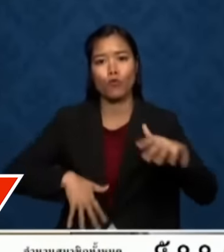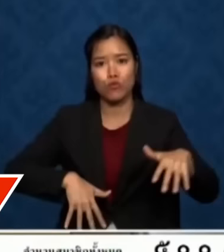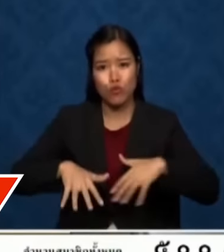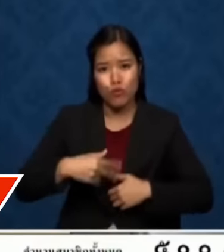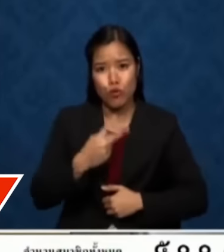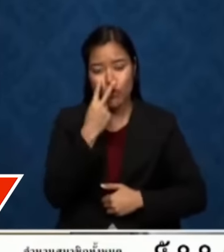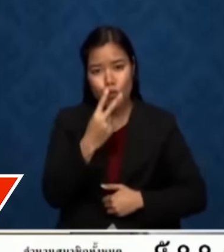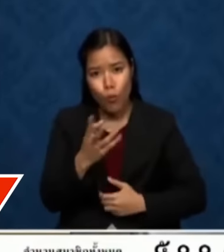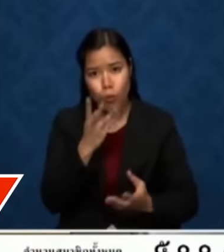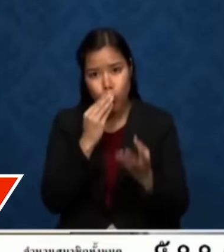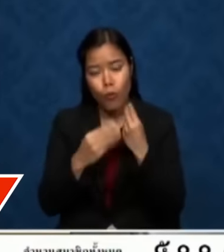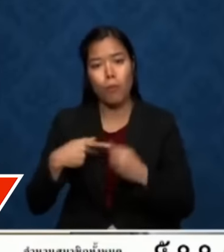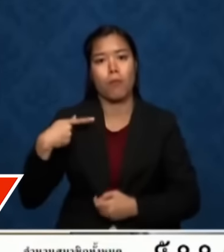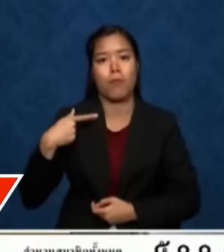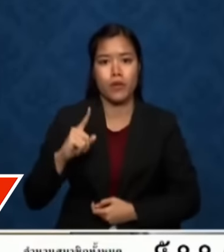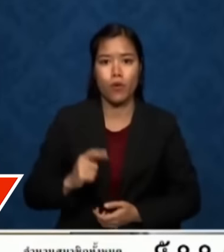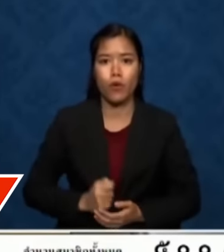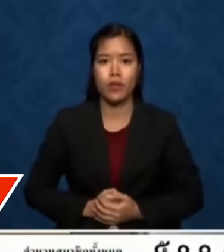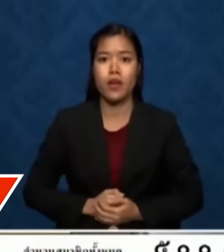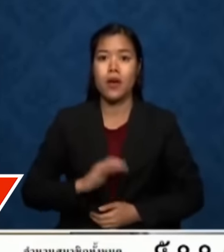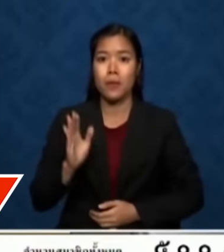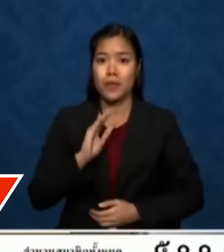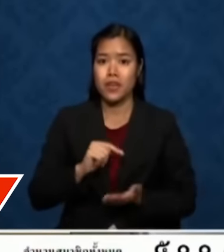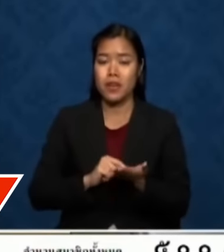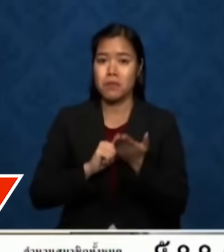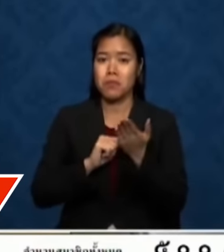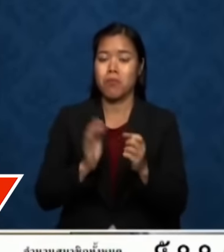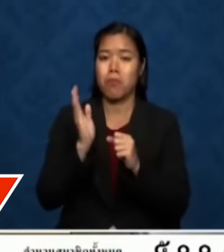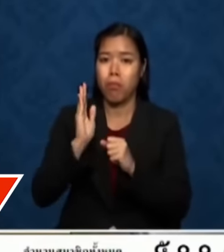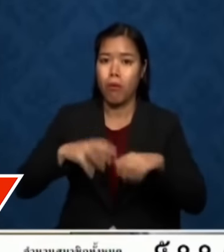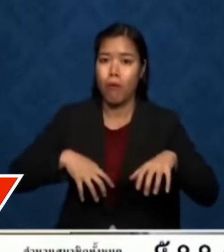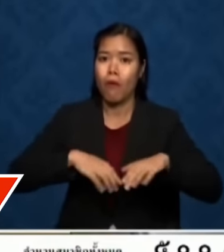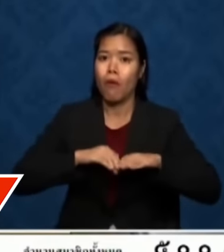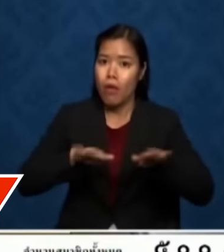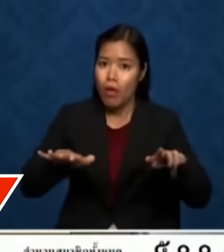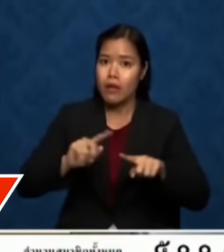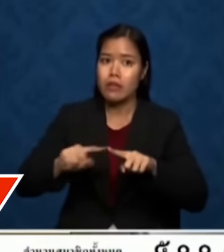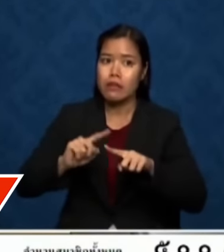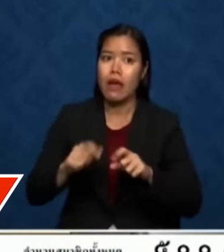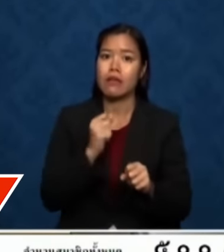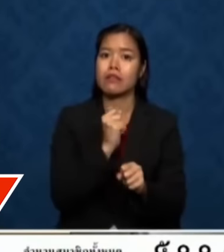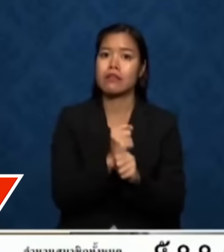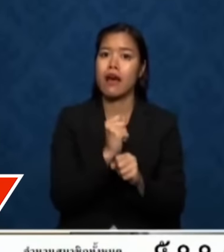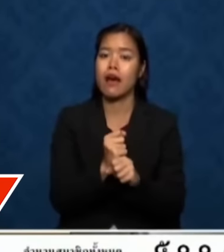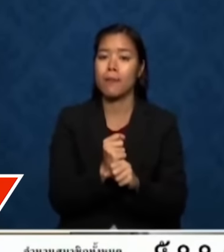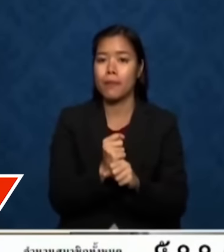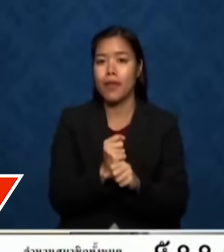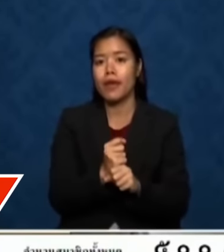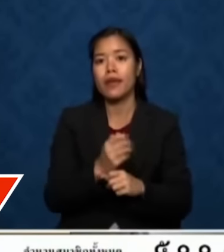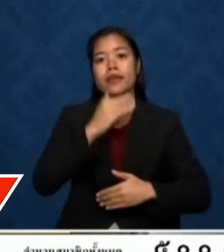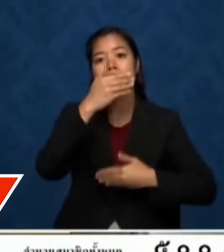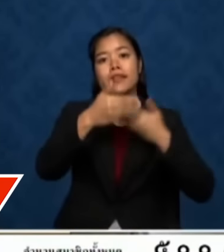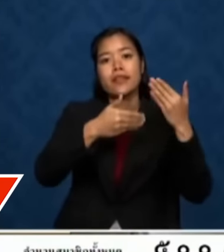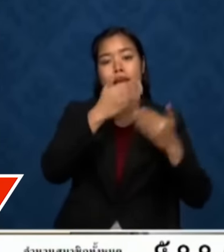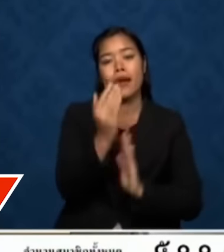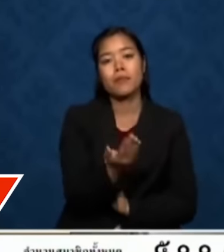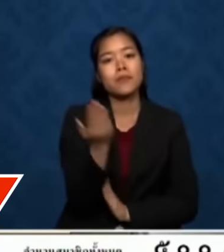ไม่ใช่นำเสนอภารกิจงานอดิเรกของนายกรัฐมนตรีและคณะ